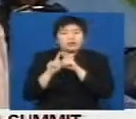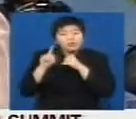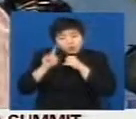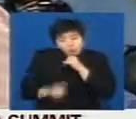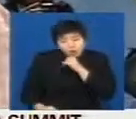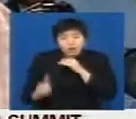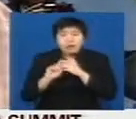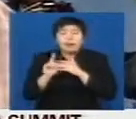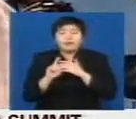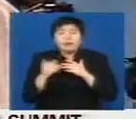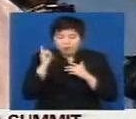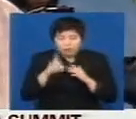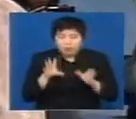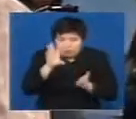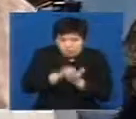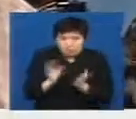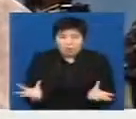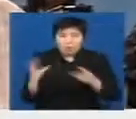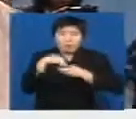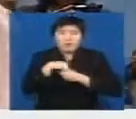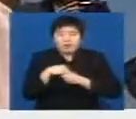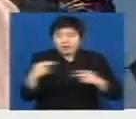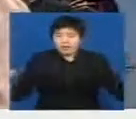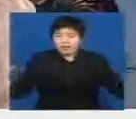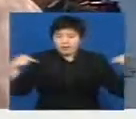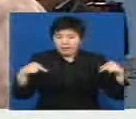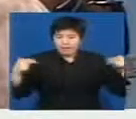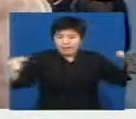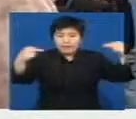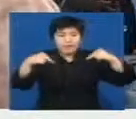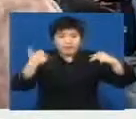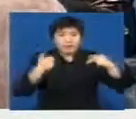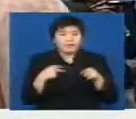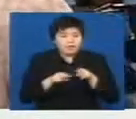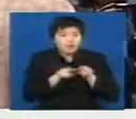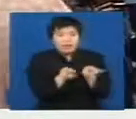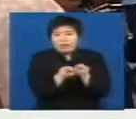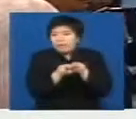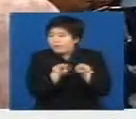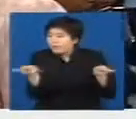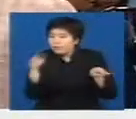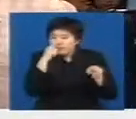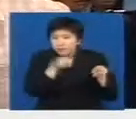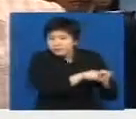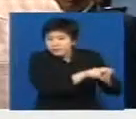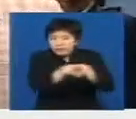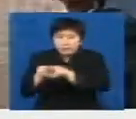นะทุติยภูมินะครับ ก็คือทุกคนจะได้เห็นข้อมูลชุดเดียวกัน นี่คือข้อมูลน ะ ข้อ2การแปลงข้อมูลมาสู่